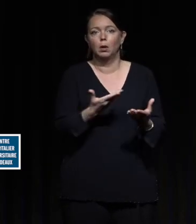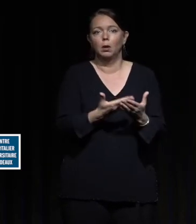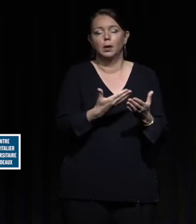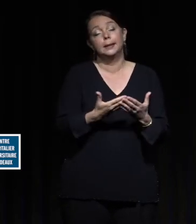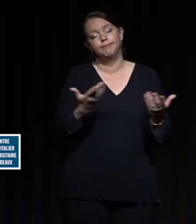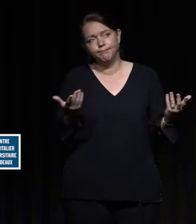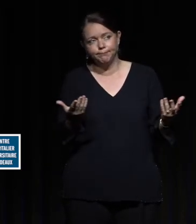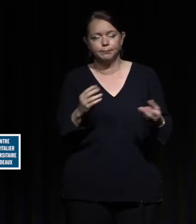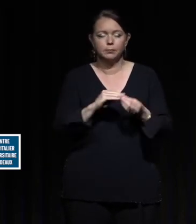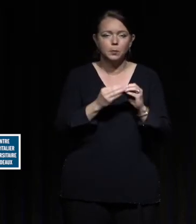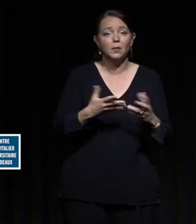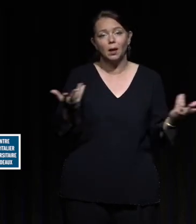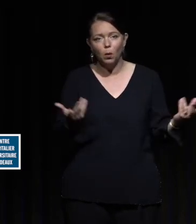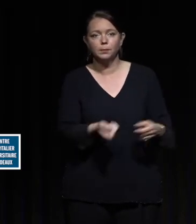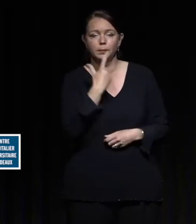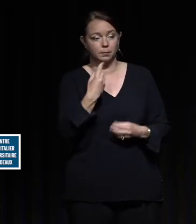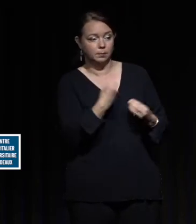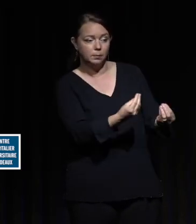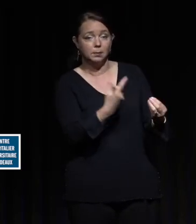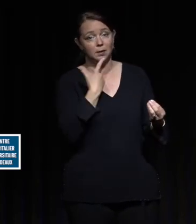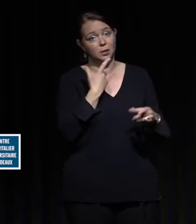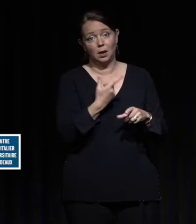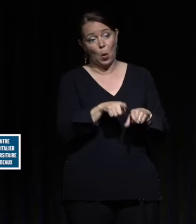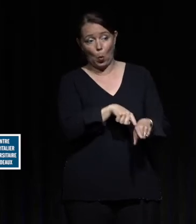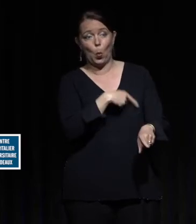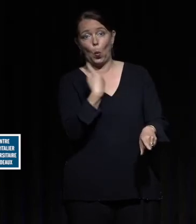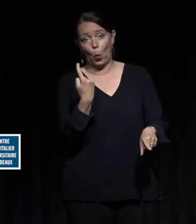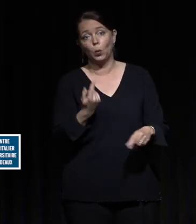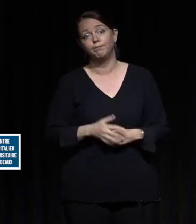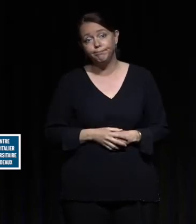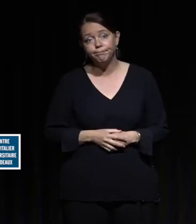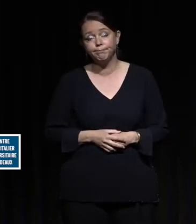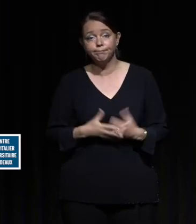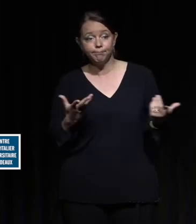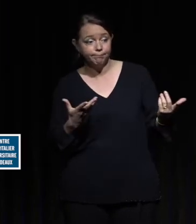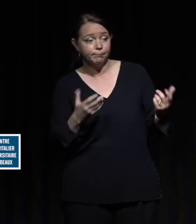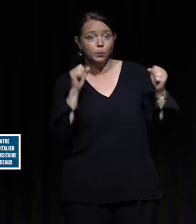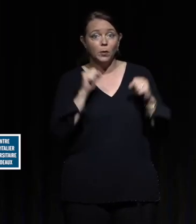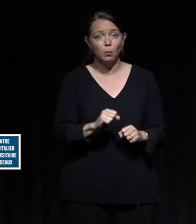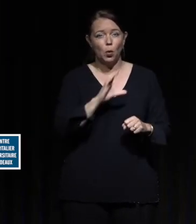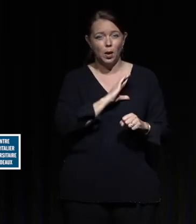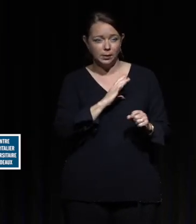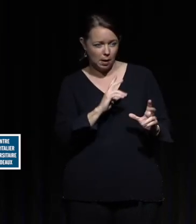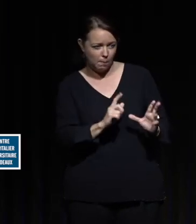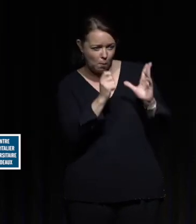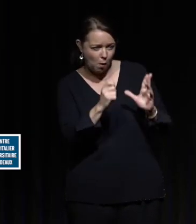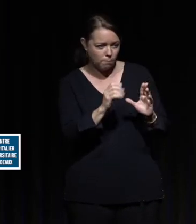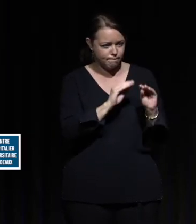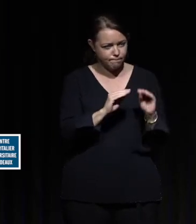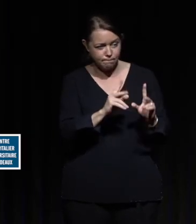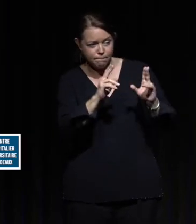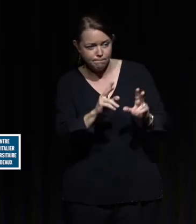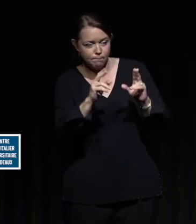traitement médical, je vais être obligé de le continuer longtemps a priori, puisque je peux faire des fenêtres thérapeutiques, voir si la maladie s'arrange, mais